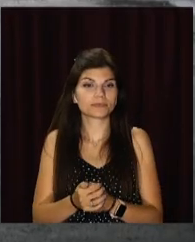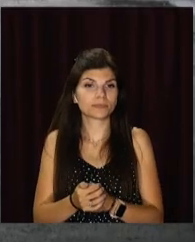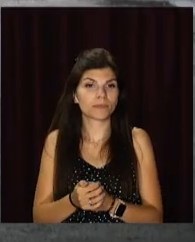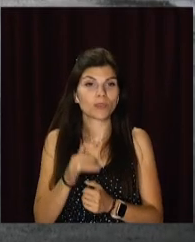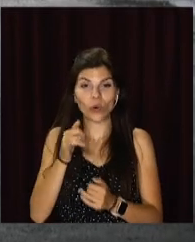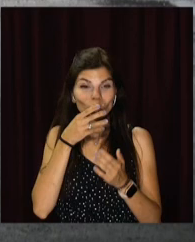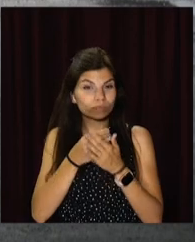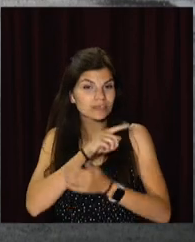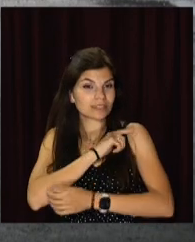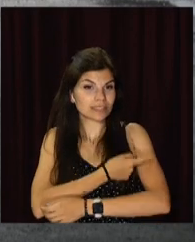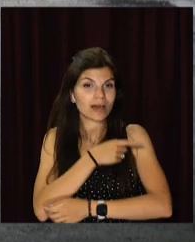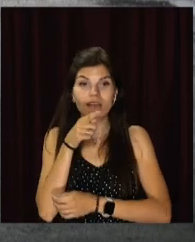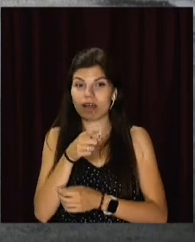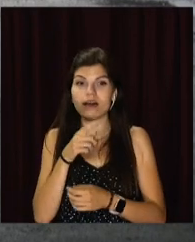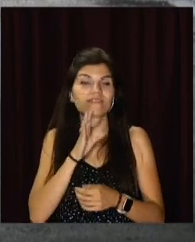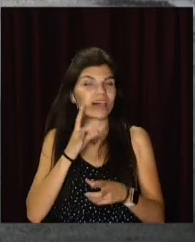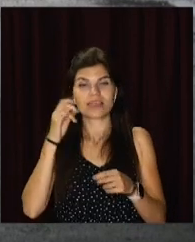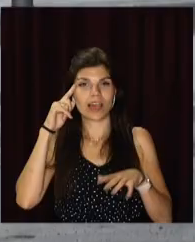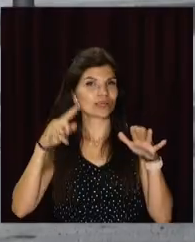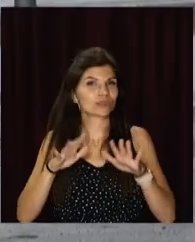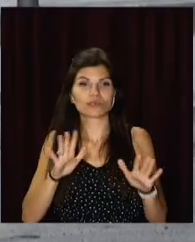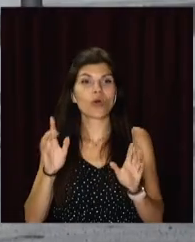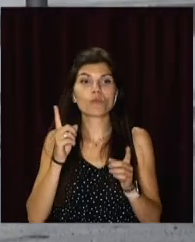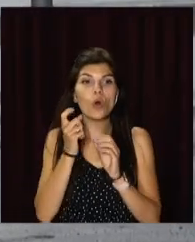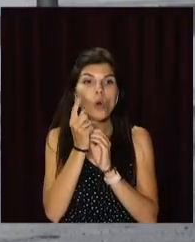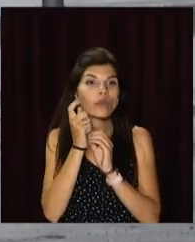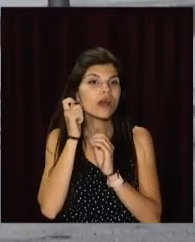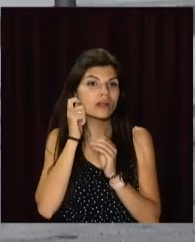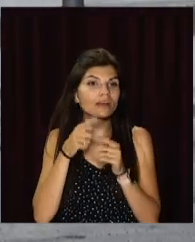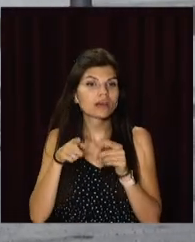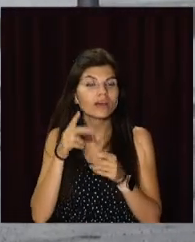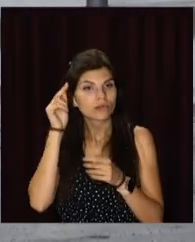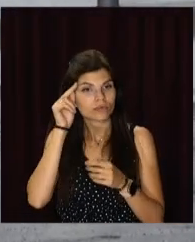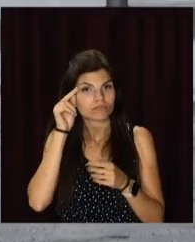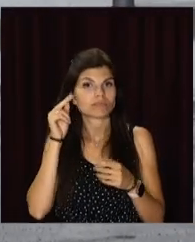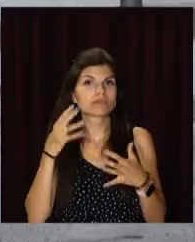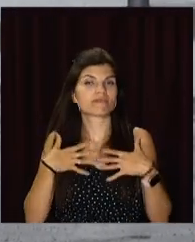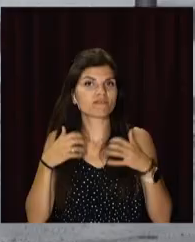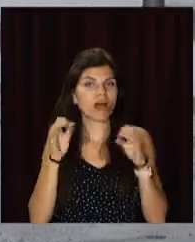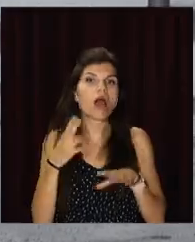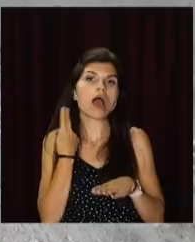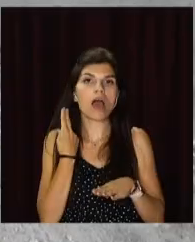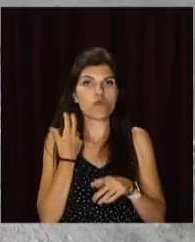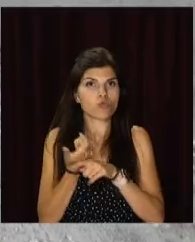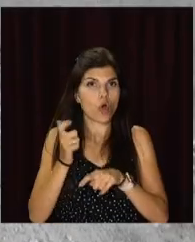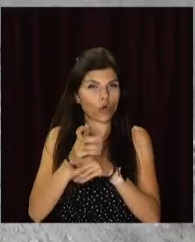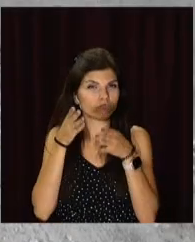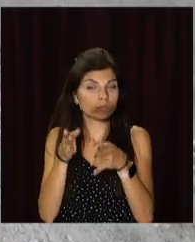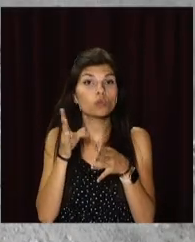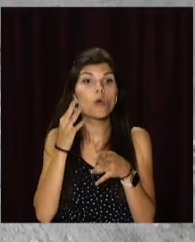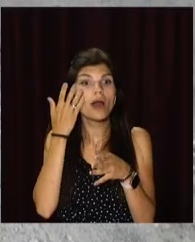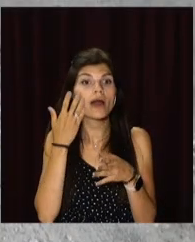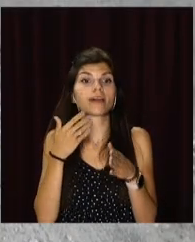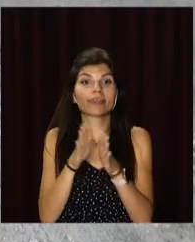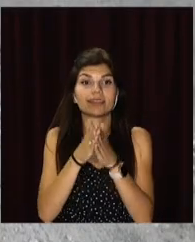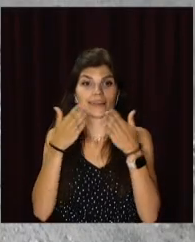У своїх силах вона не сумнівалась, бо 11 років провчилась у класі з посиленим вивченням англійської. Але коли відкрила